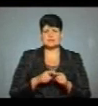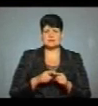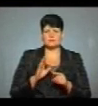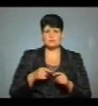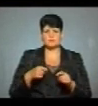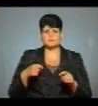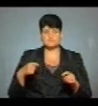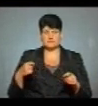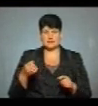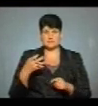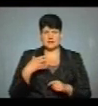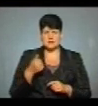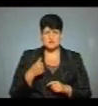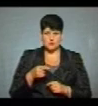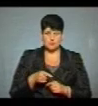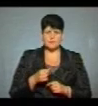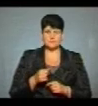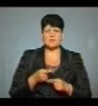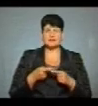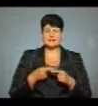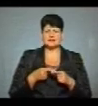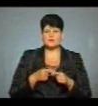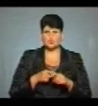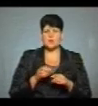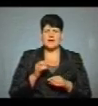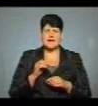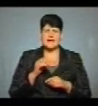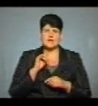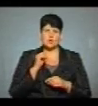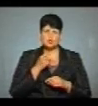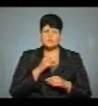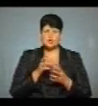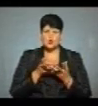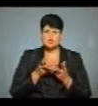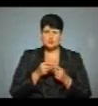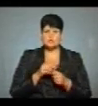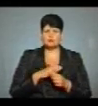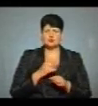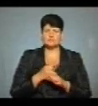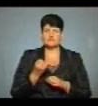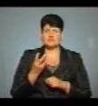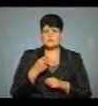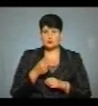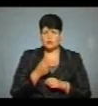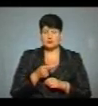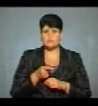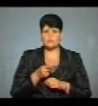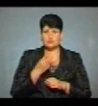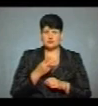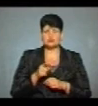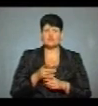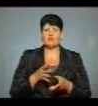яку ми позичили. Ну і техніко-економічні розрахунки, які були зроблені ще в 2012 році, показують, що він впливу